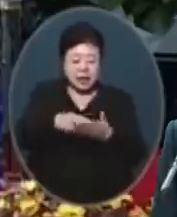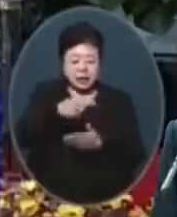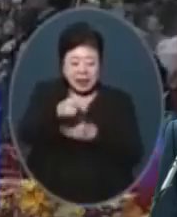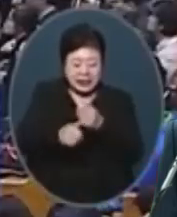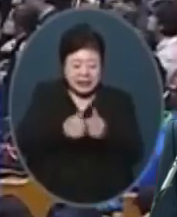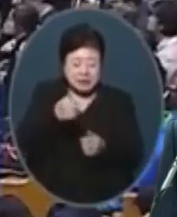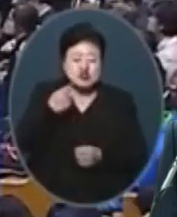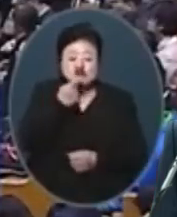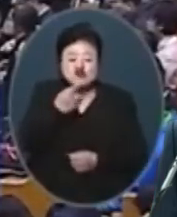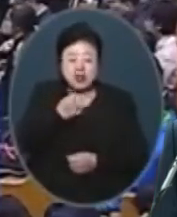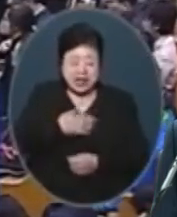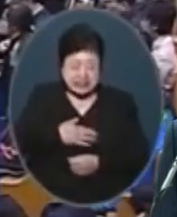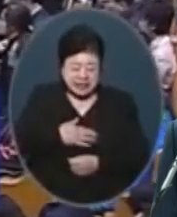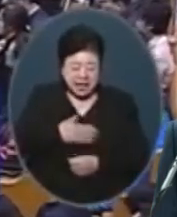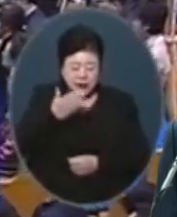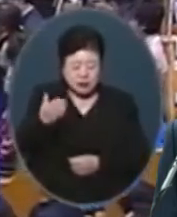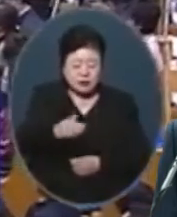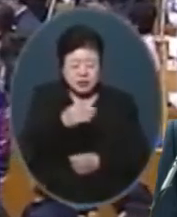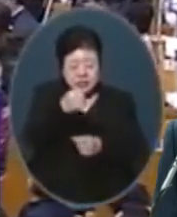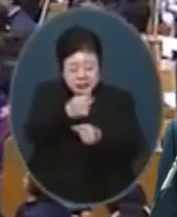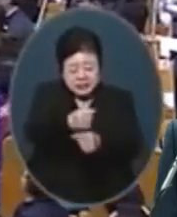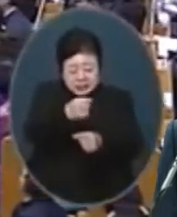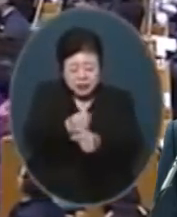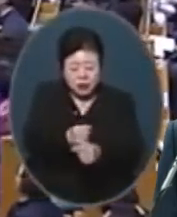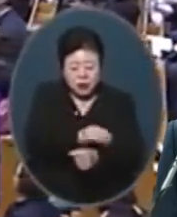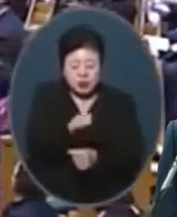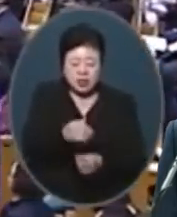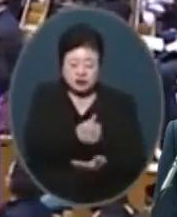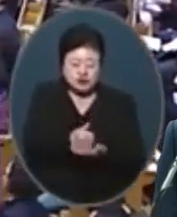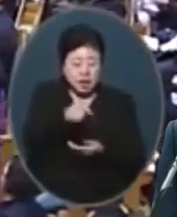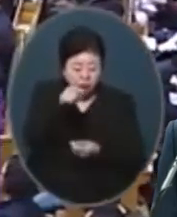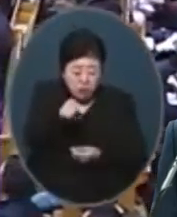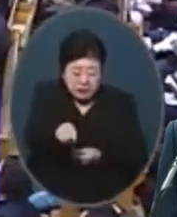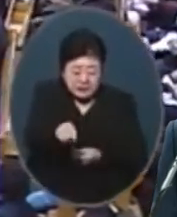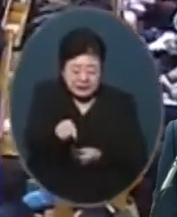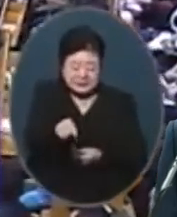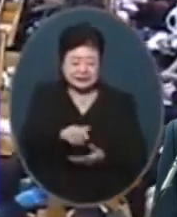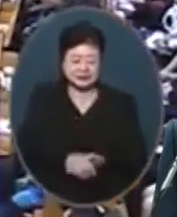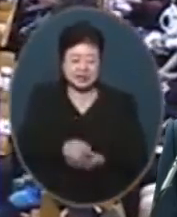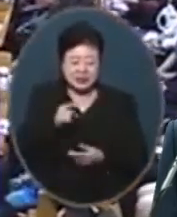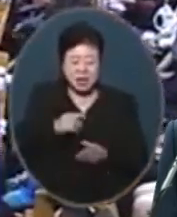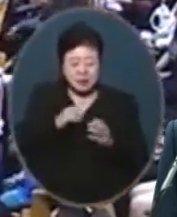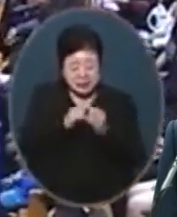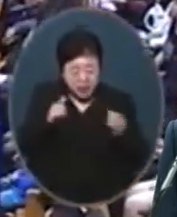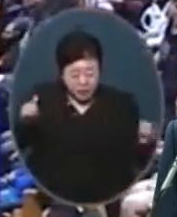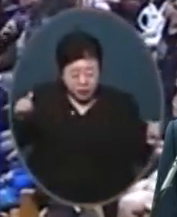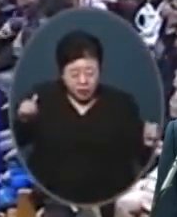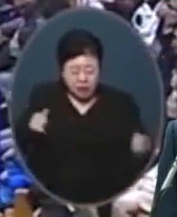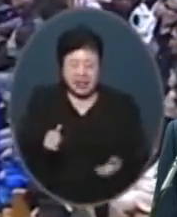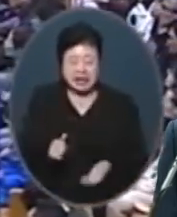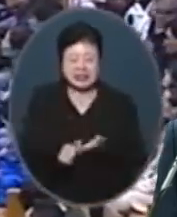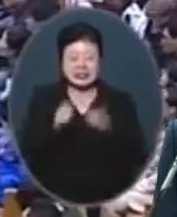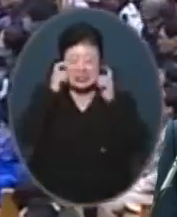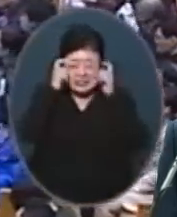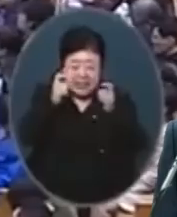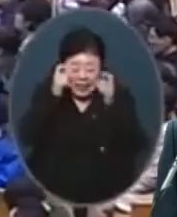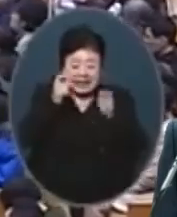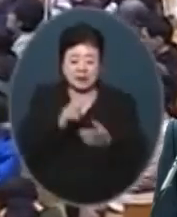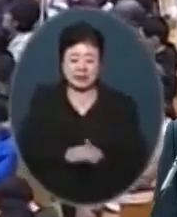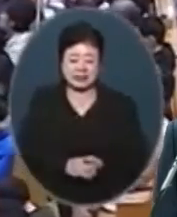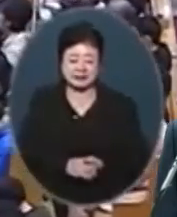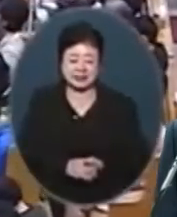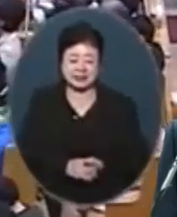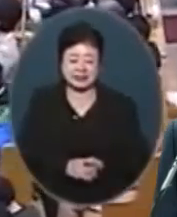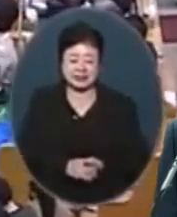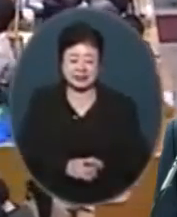너희는 알지어다. 그는 우리를 지으시니요 우리는 그의 것이니 그의 백성이여 그의 기르시는 양이로다.